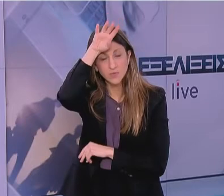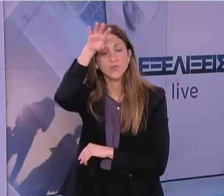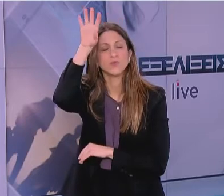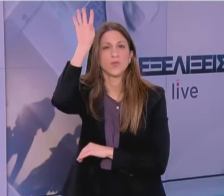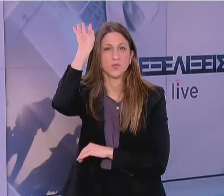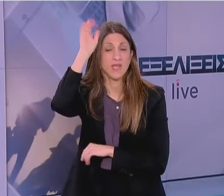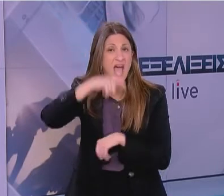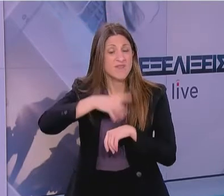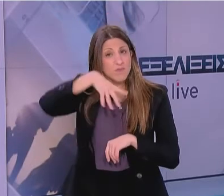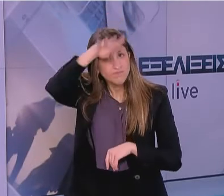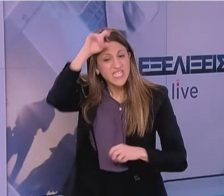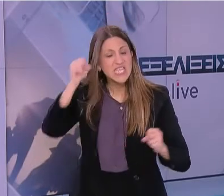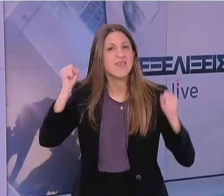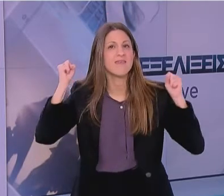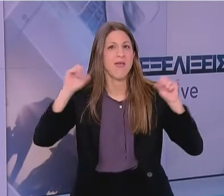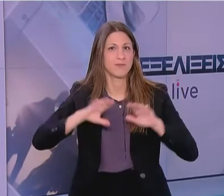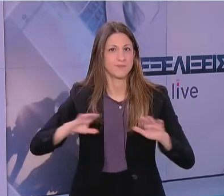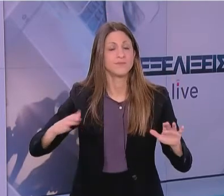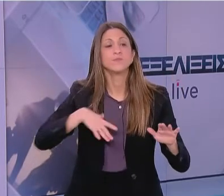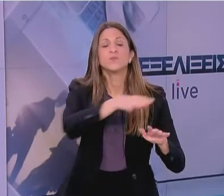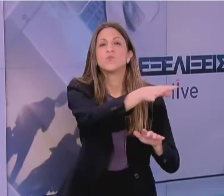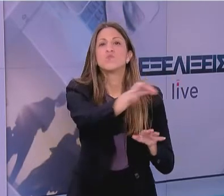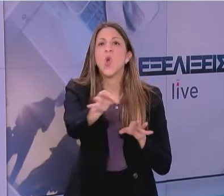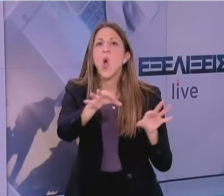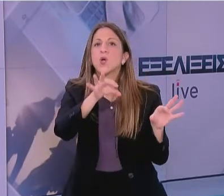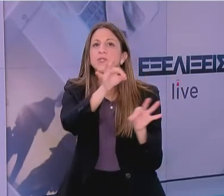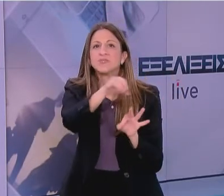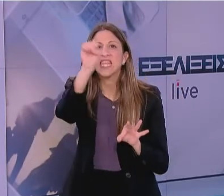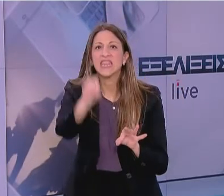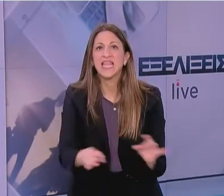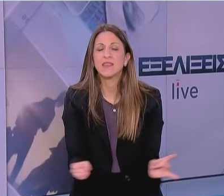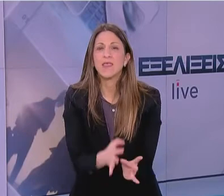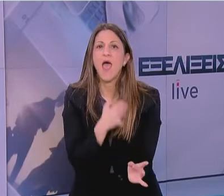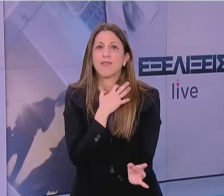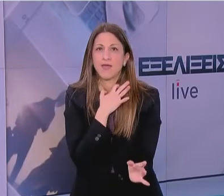αριθμού προσλήψεων. Θα κάνουμε όσες προσλήψεις χρειάζεται προκειμένου να ανταποκριθούμε στις